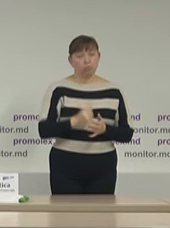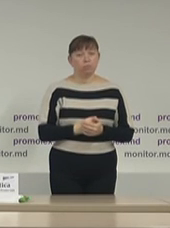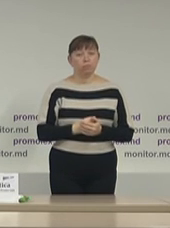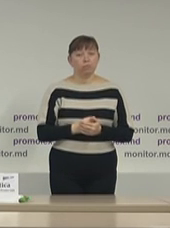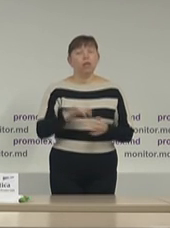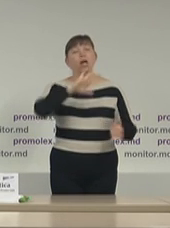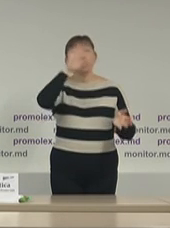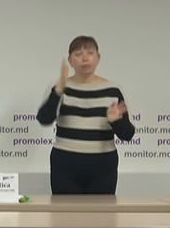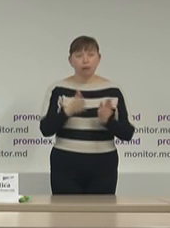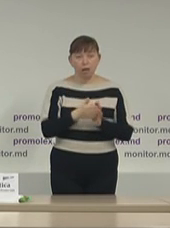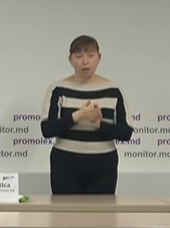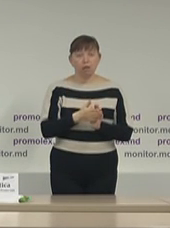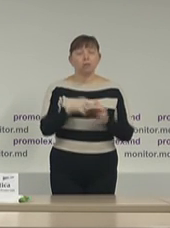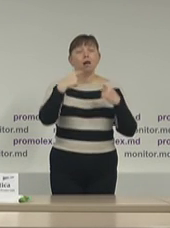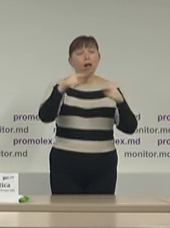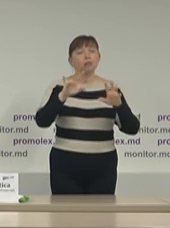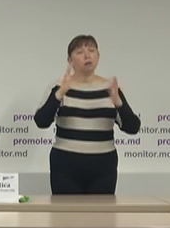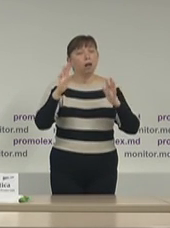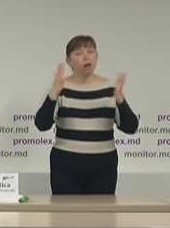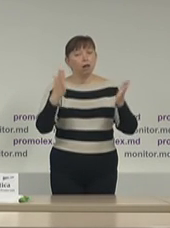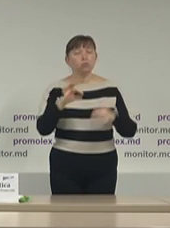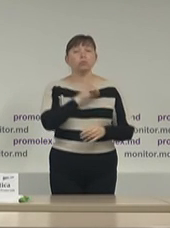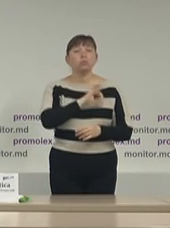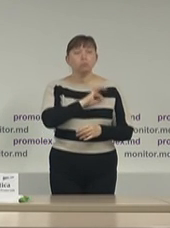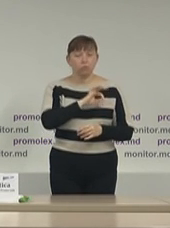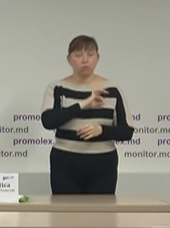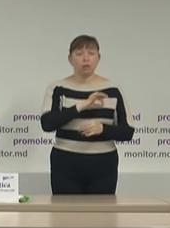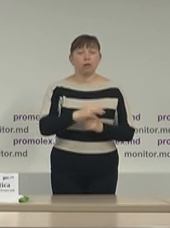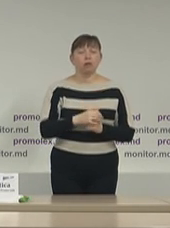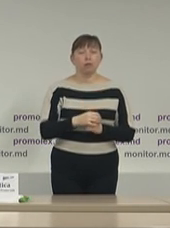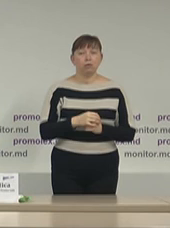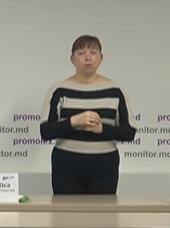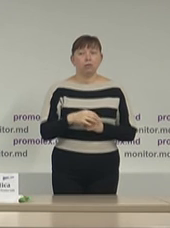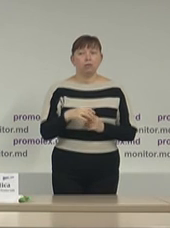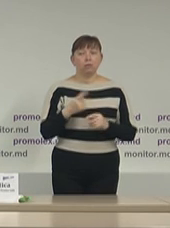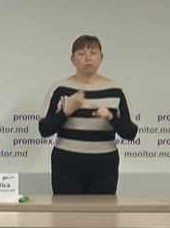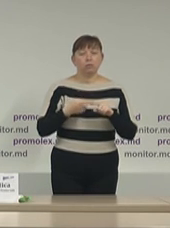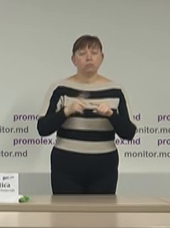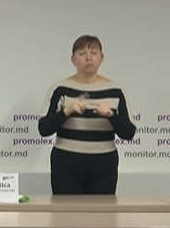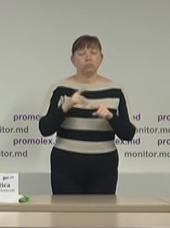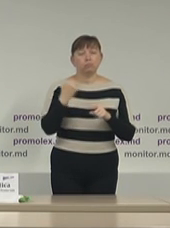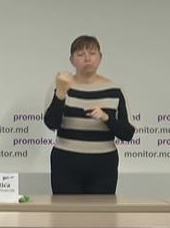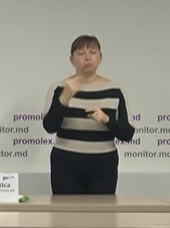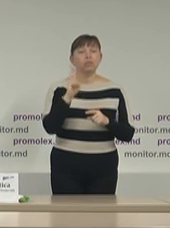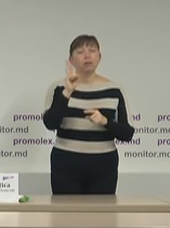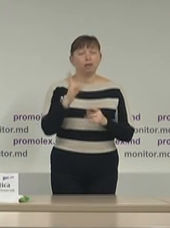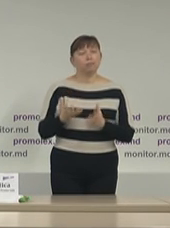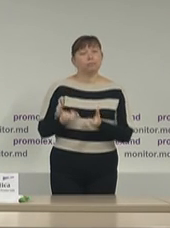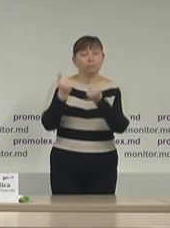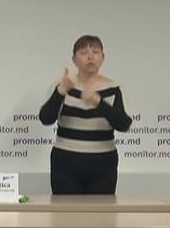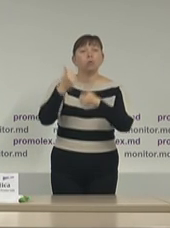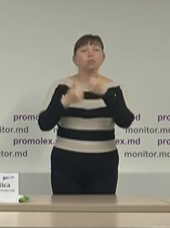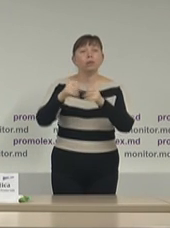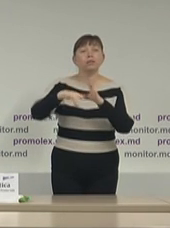În rest, alte cazuri de utilizare a discursului instigator la ură se referă la simpatizanții